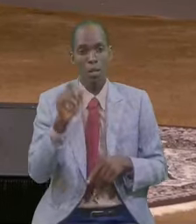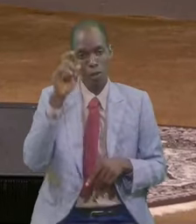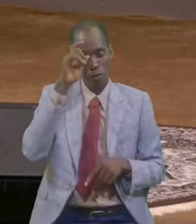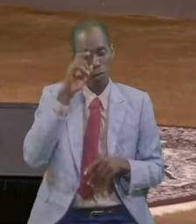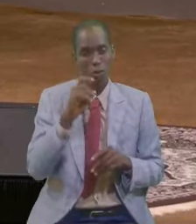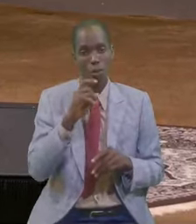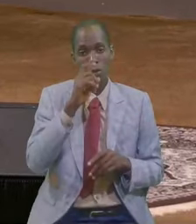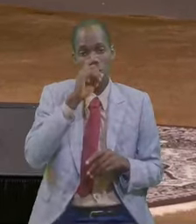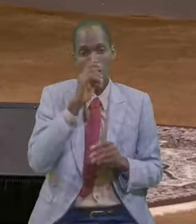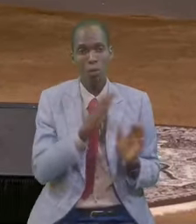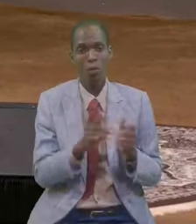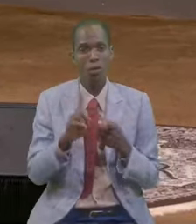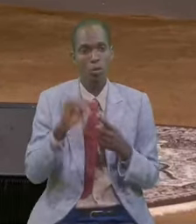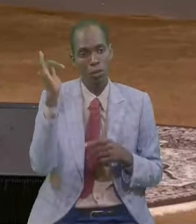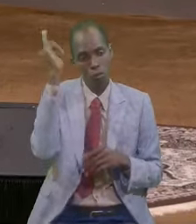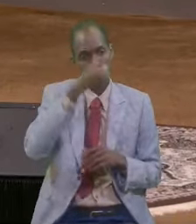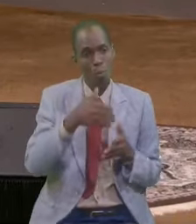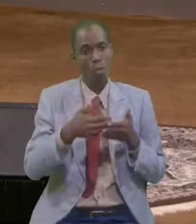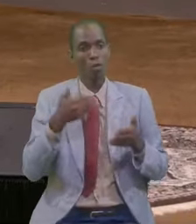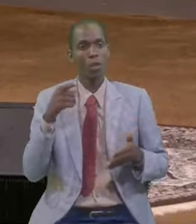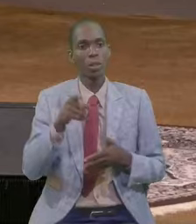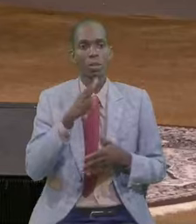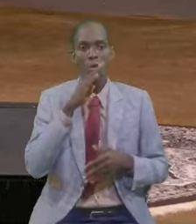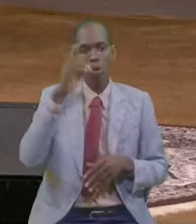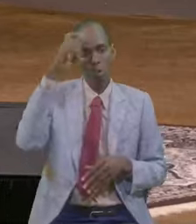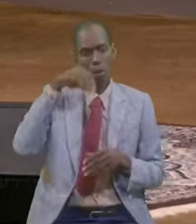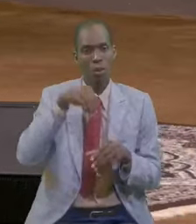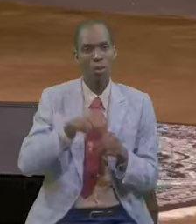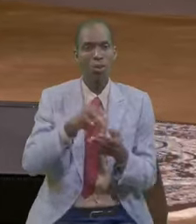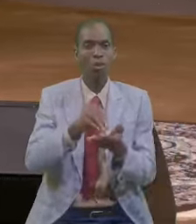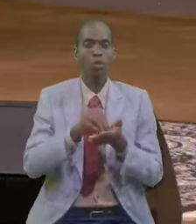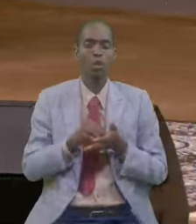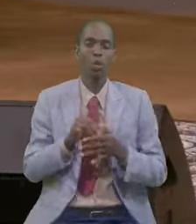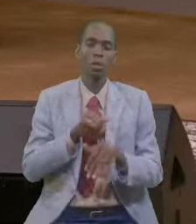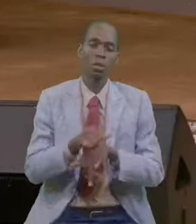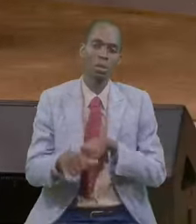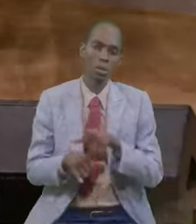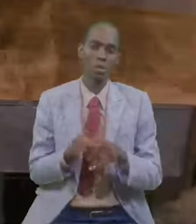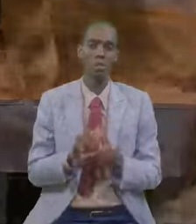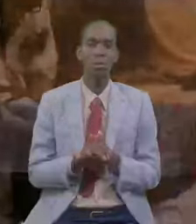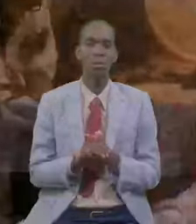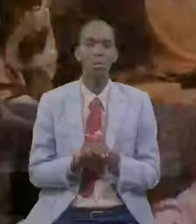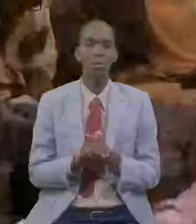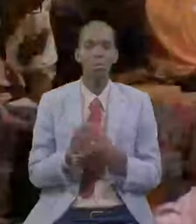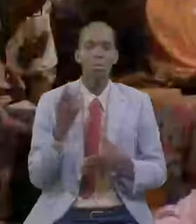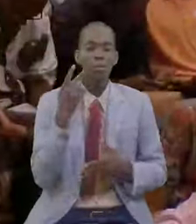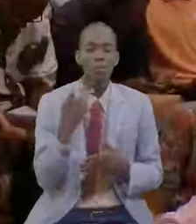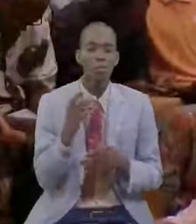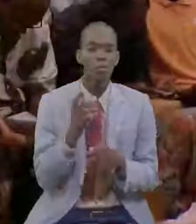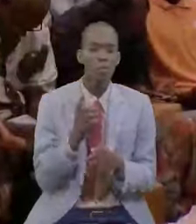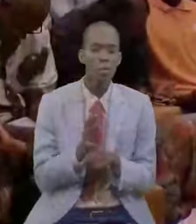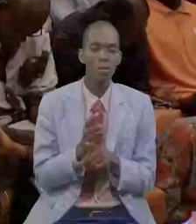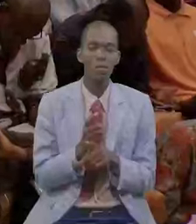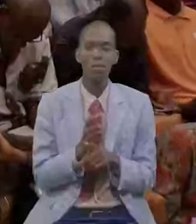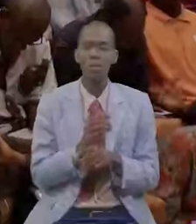folie, afin qu'il ne se regarde pas comme sage. Vous équilibrez tout. Il ne faut pas passer votre